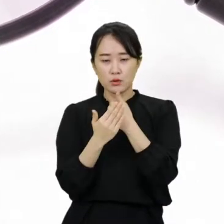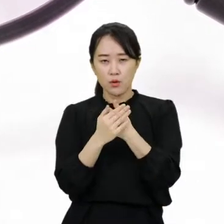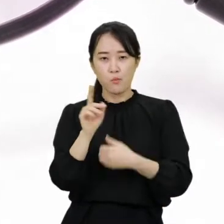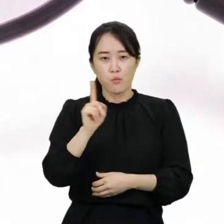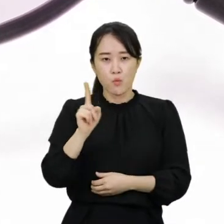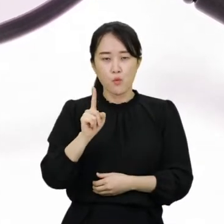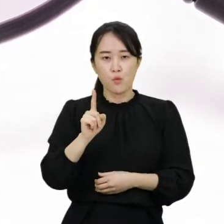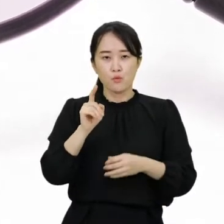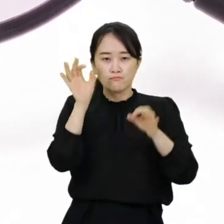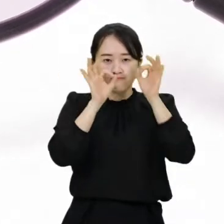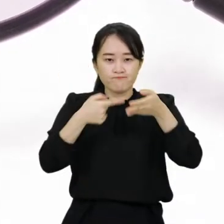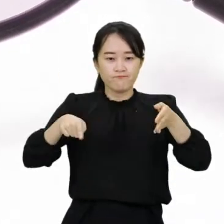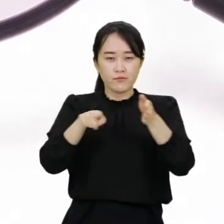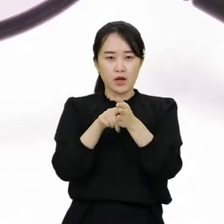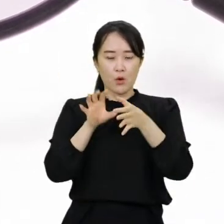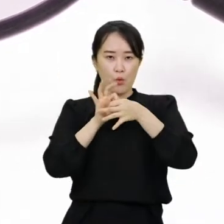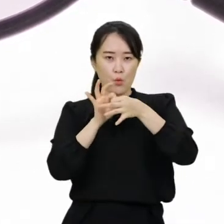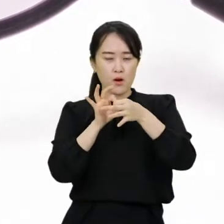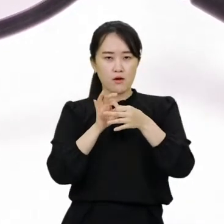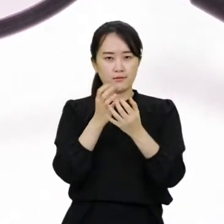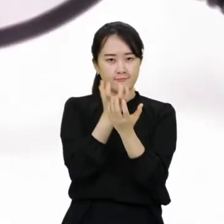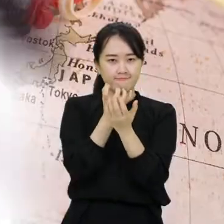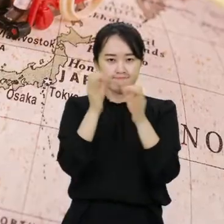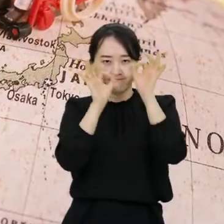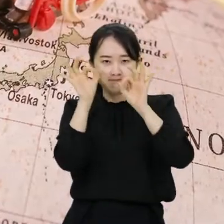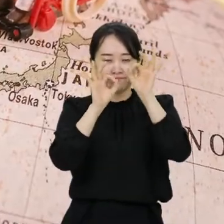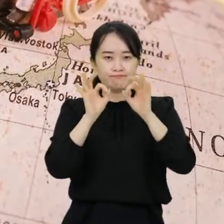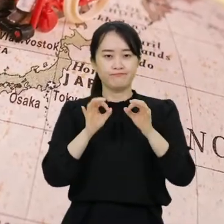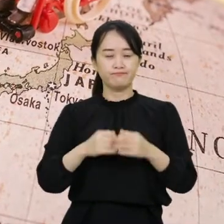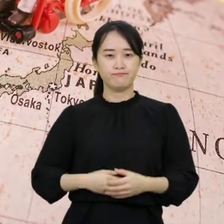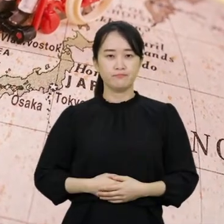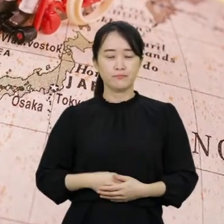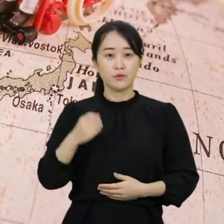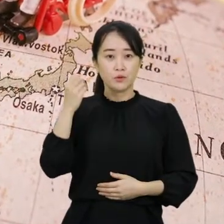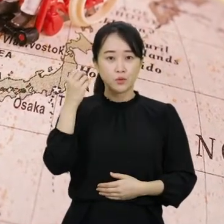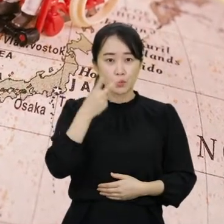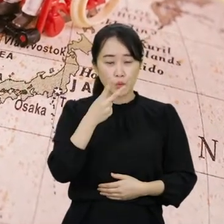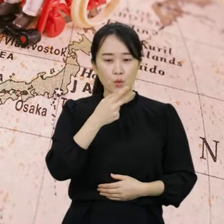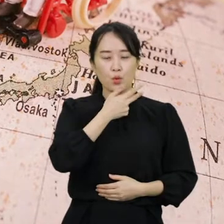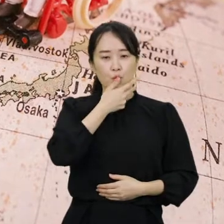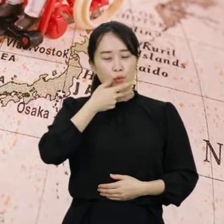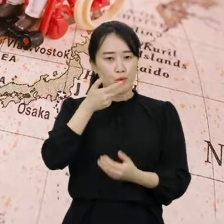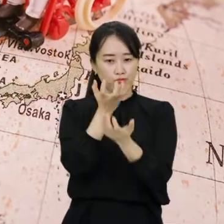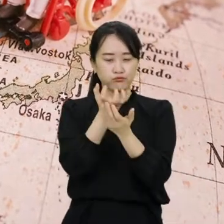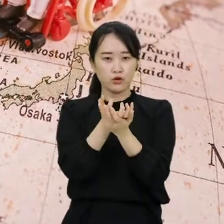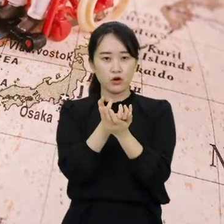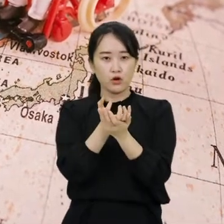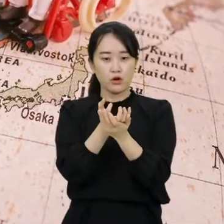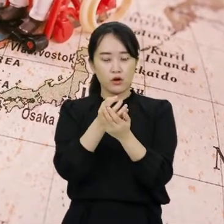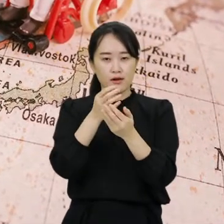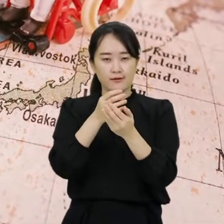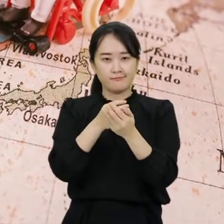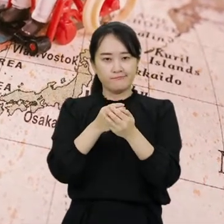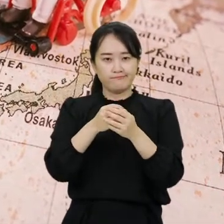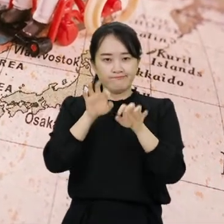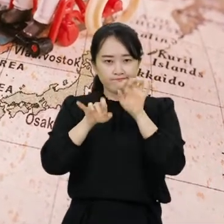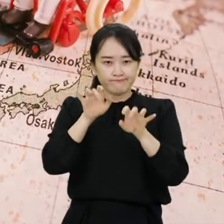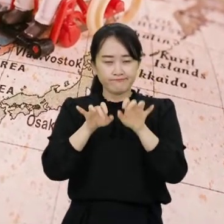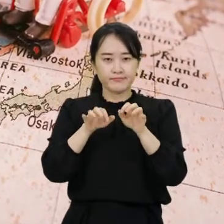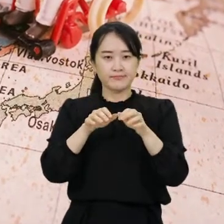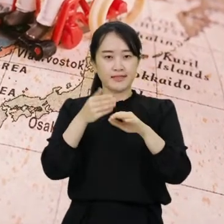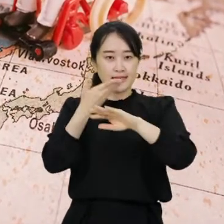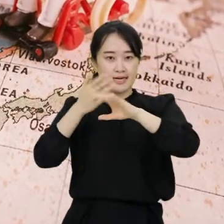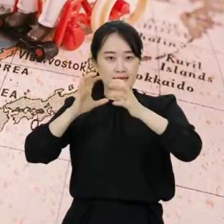무엇인지 알아보기 위해 관련된 통계도 찾아보고요. 그리고 영어로 문서를 작성해서 다른 나라의 장애인